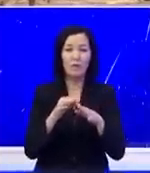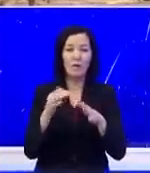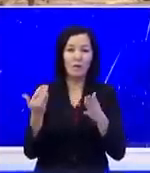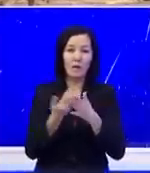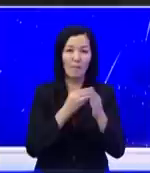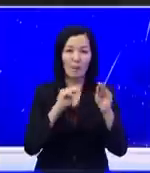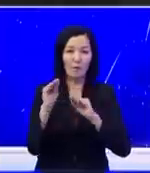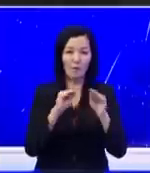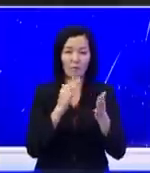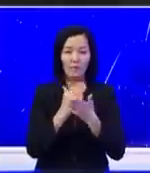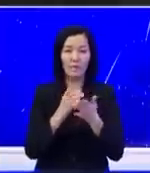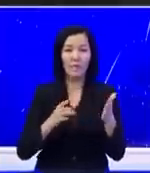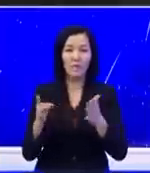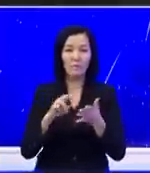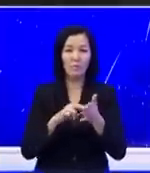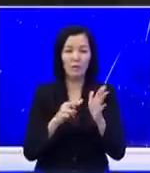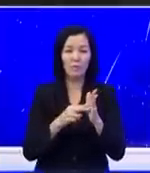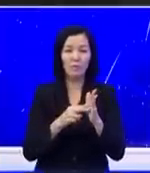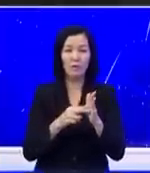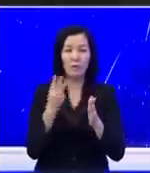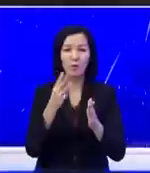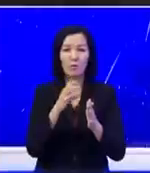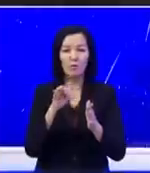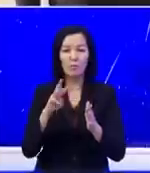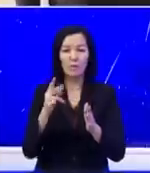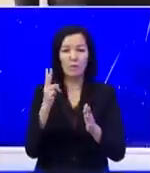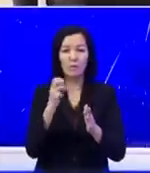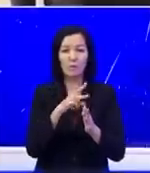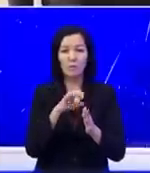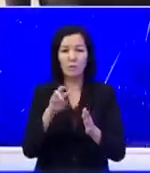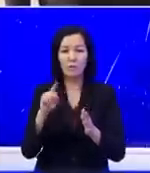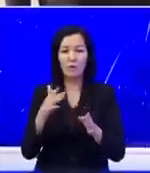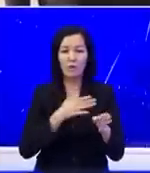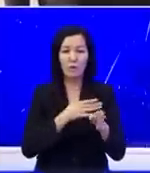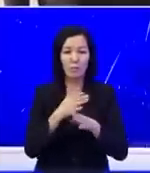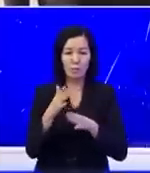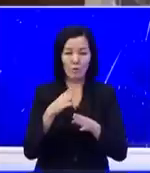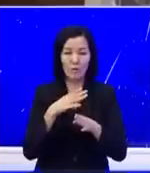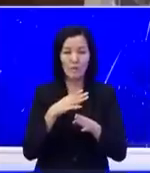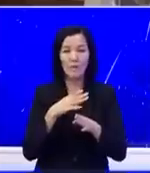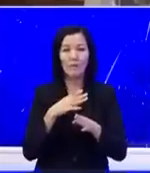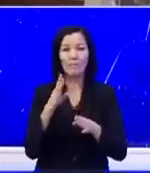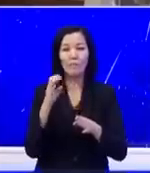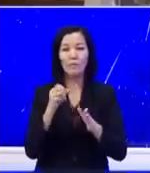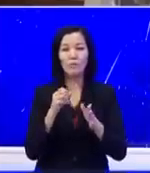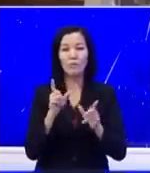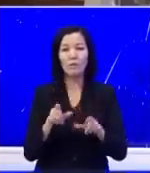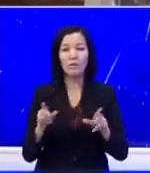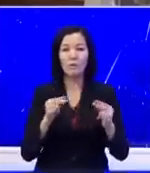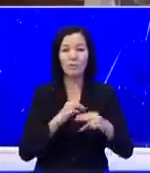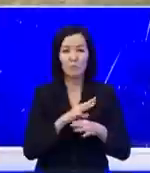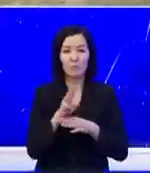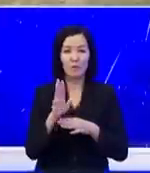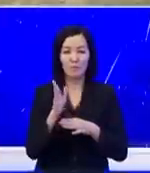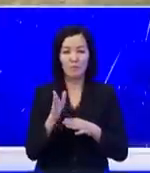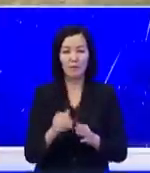жаңғырады. Оған биыл республика бюджетінен 3 миллиард 200 миллион теңге қаржы қарастырылып отыр. 400 адам жұмыспен